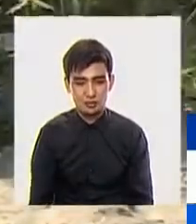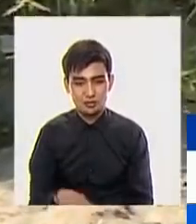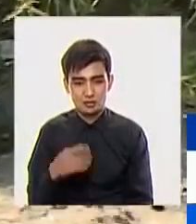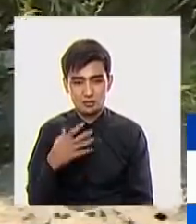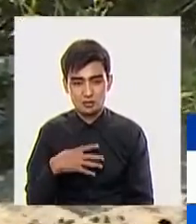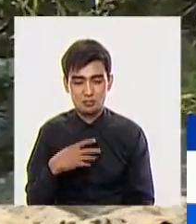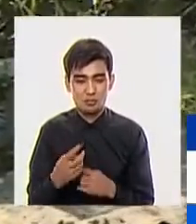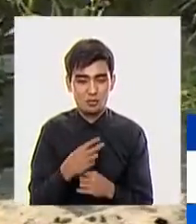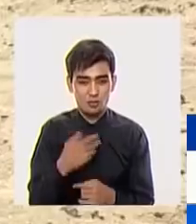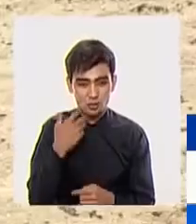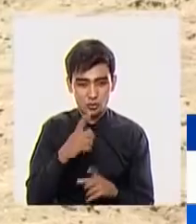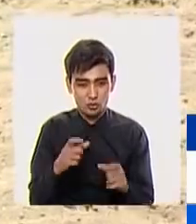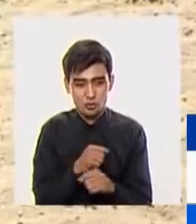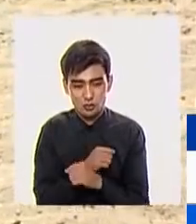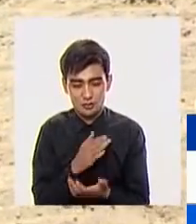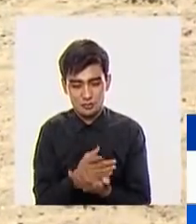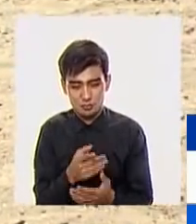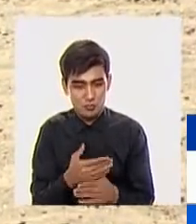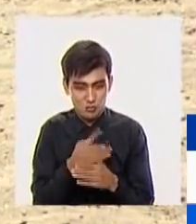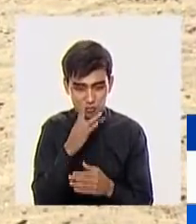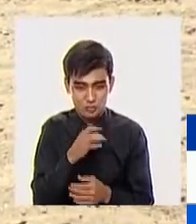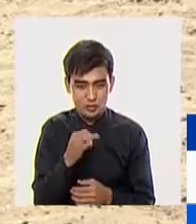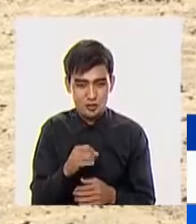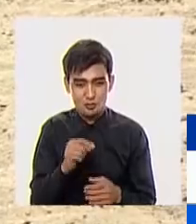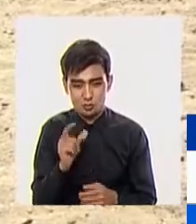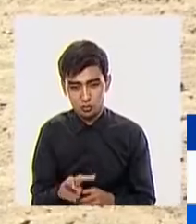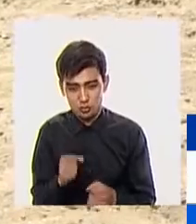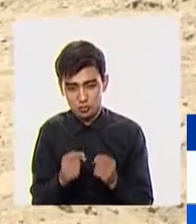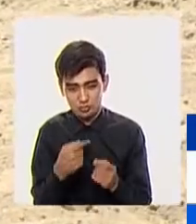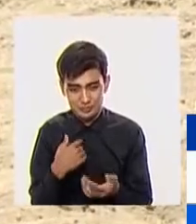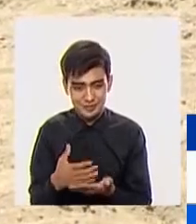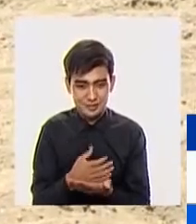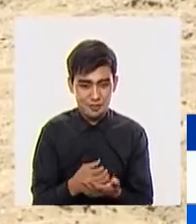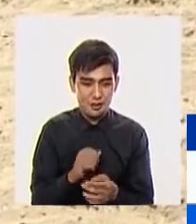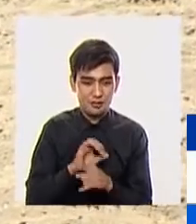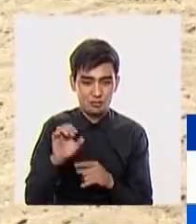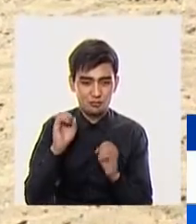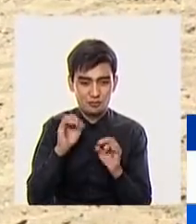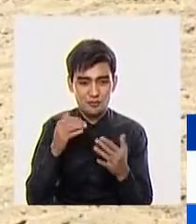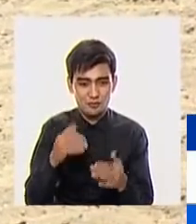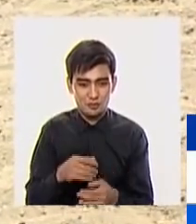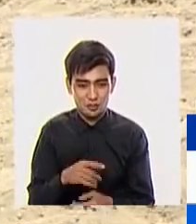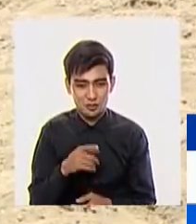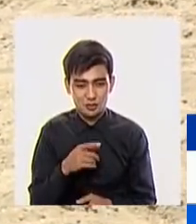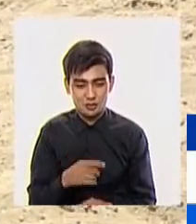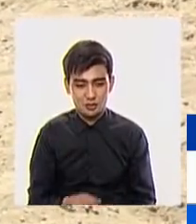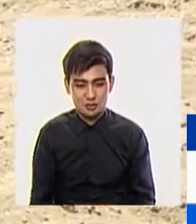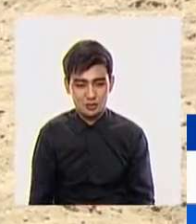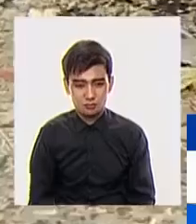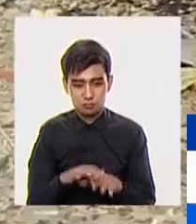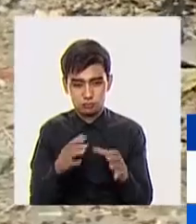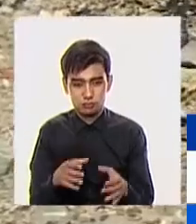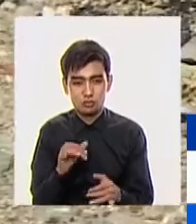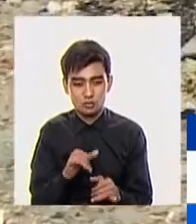А смысл это не поможет? Бутылки валяются, стеклянные бутылки здесь мы собрали и отправили. Вон, в кустике опять же. Ну,